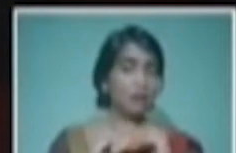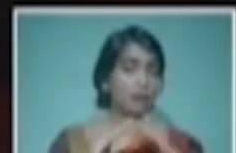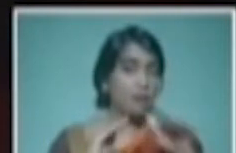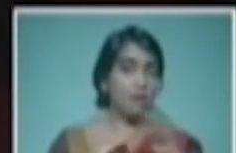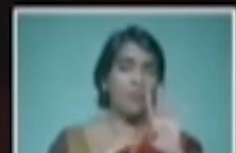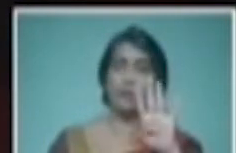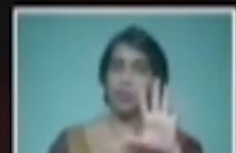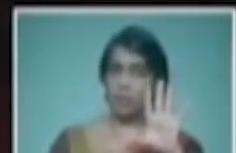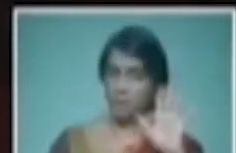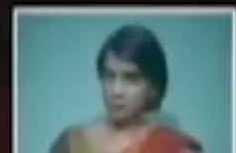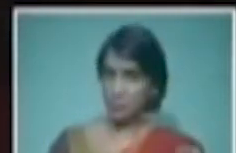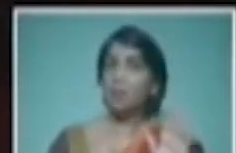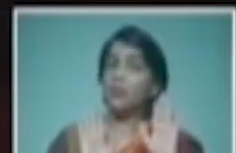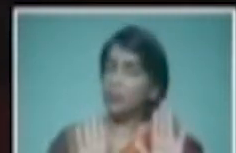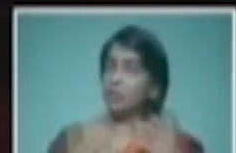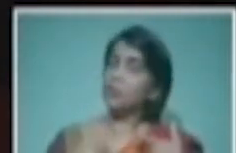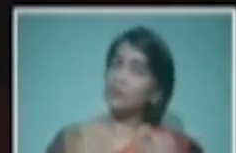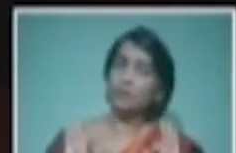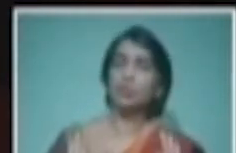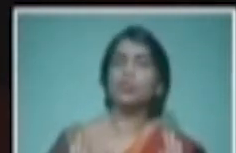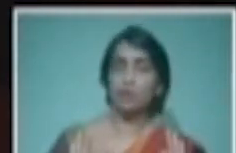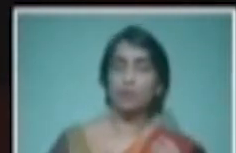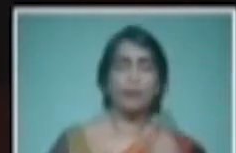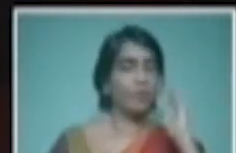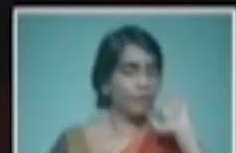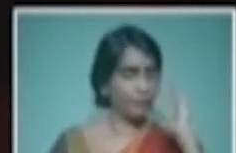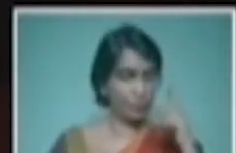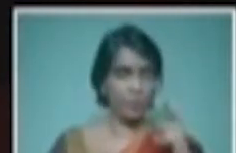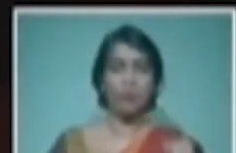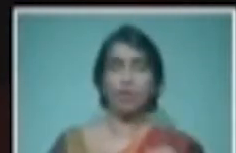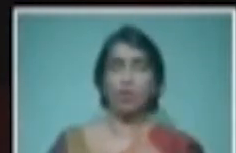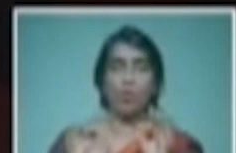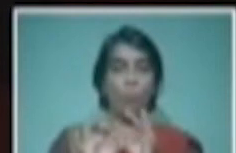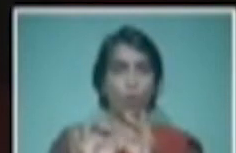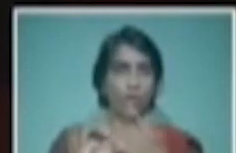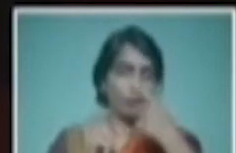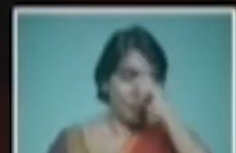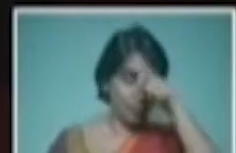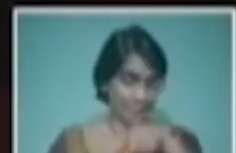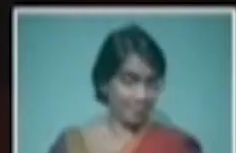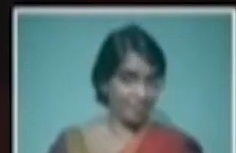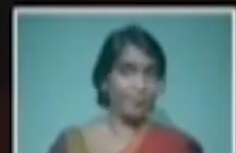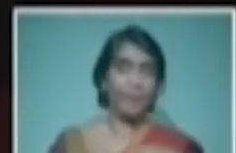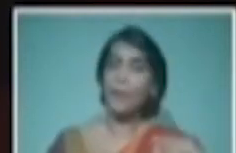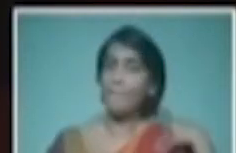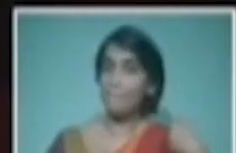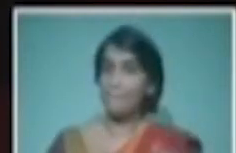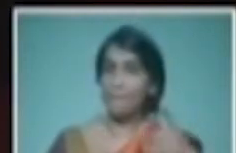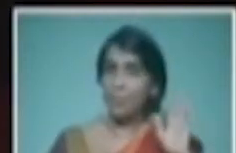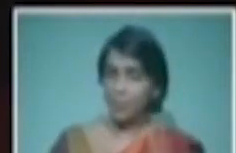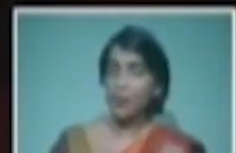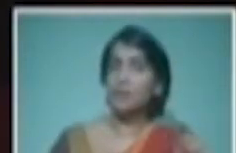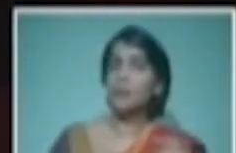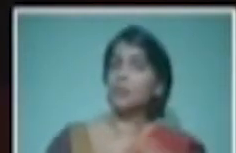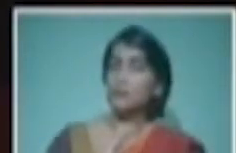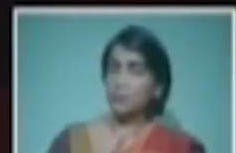पाकते बिन इतिंग आपी सूदा नाम विशेषण में बुद्धि का पतरण में तुमांगे मूलिकत्ते तुला